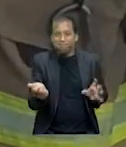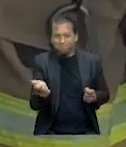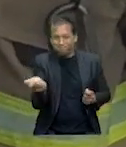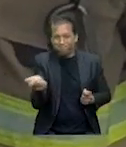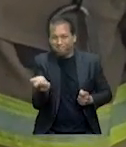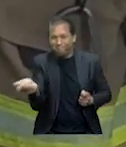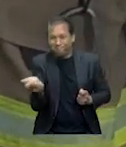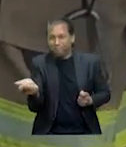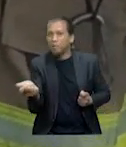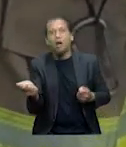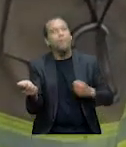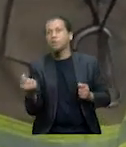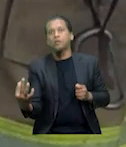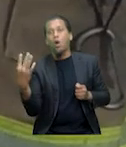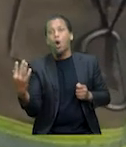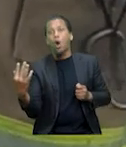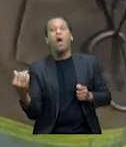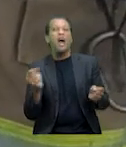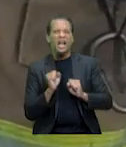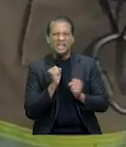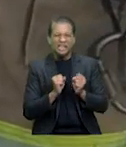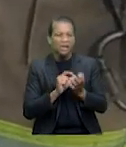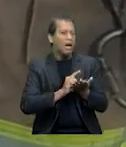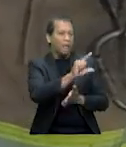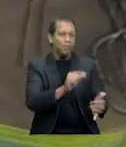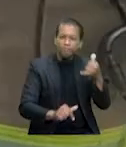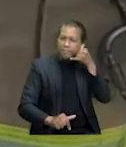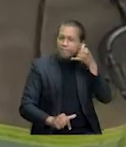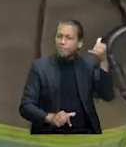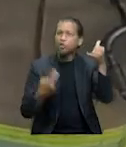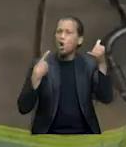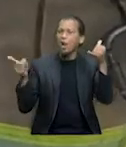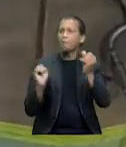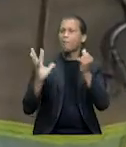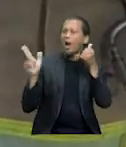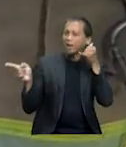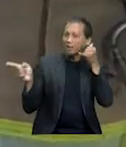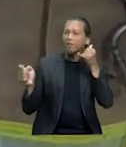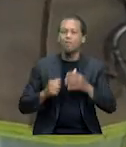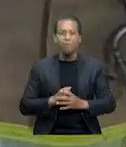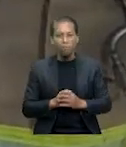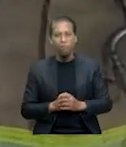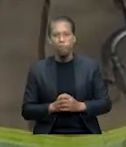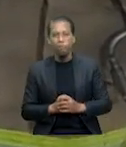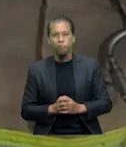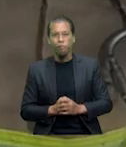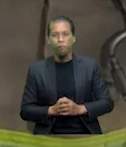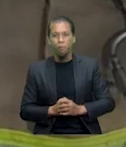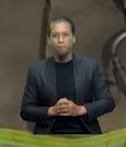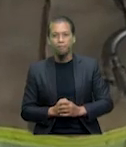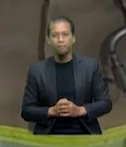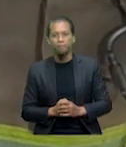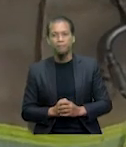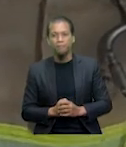keluar rumah dan melapor ke pos pemadam terdekat yaitu sektor Kemayoran. Kemungkinan dari listrik karena memang tidak ada kegiatan baik